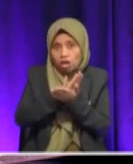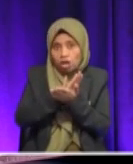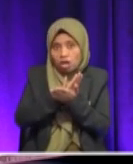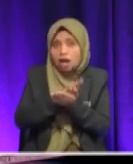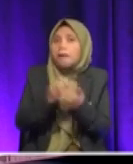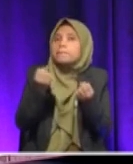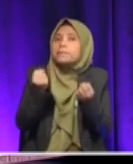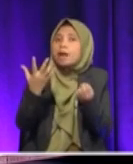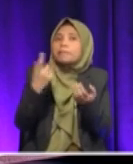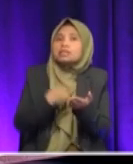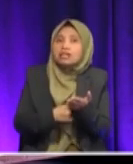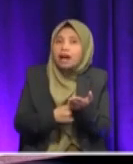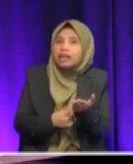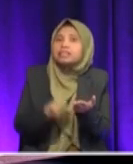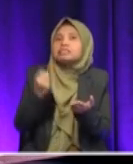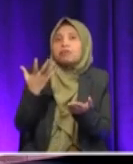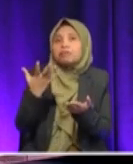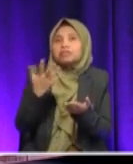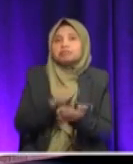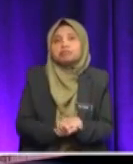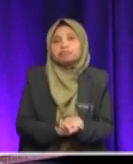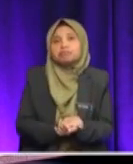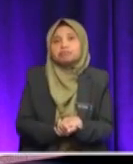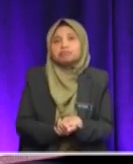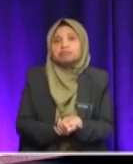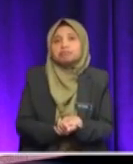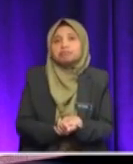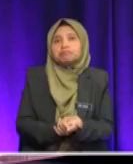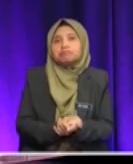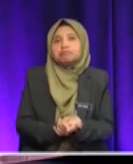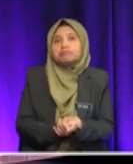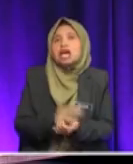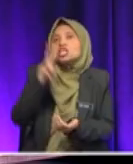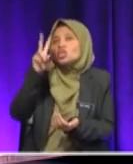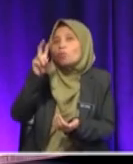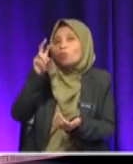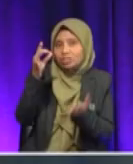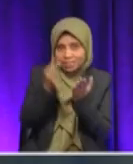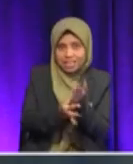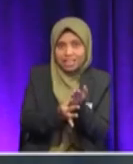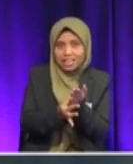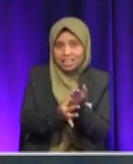harganya tak mahal tapi Saida kenal syafika saya bagi 2011